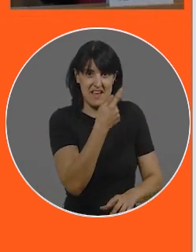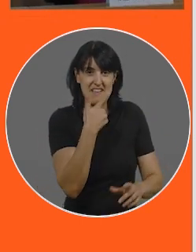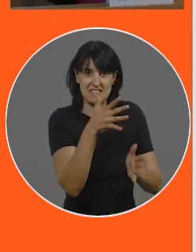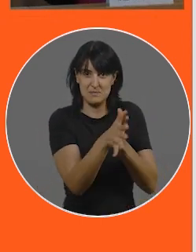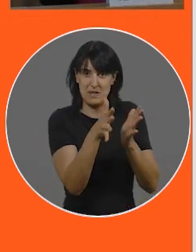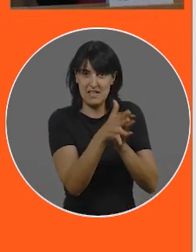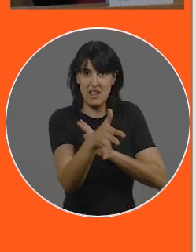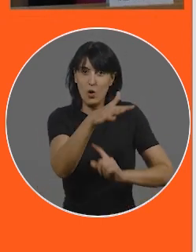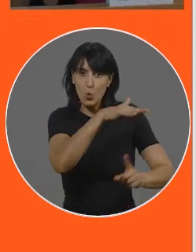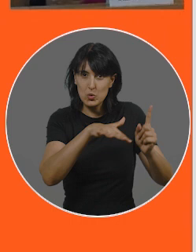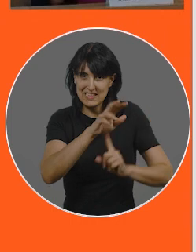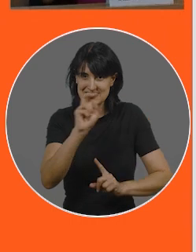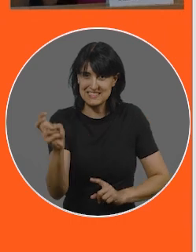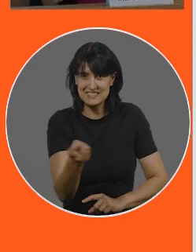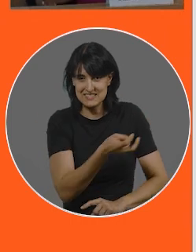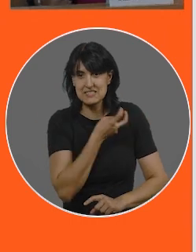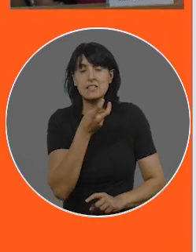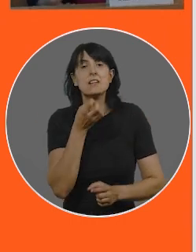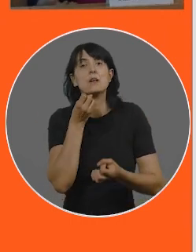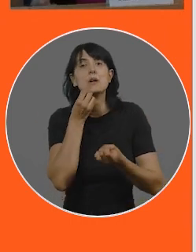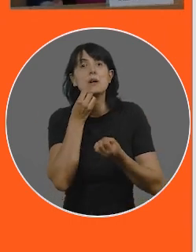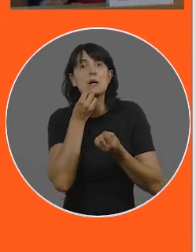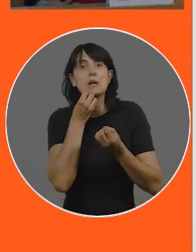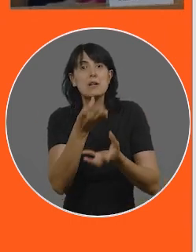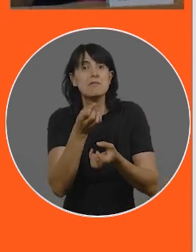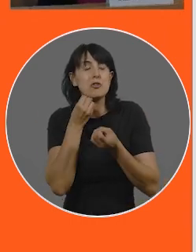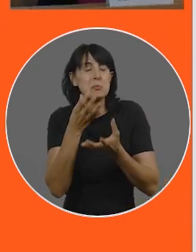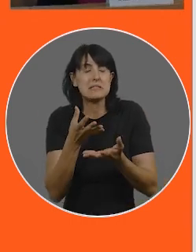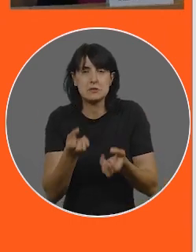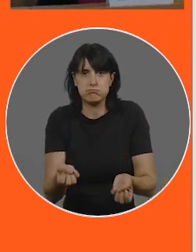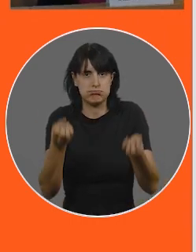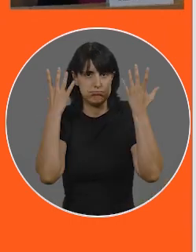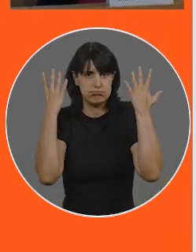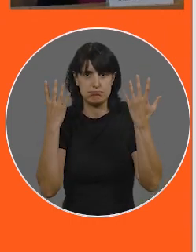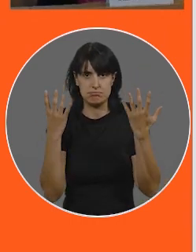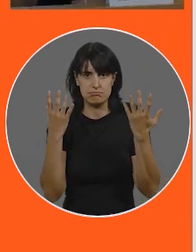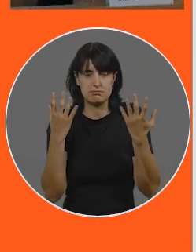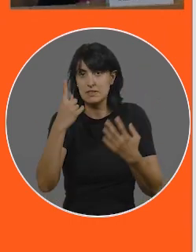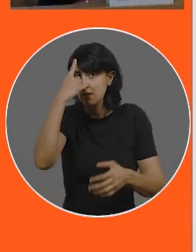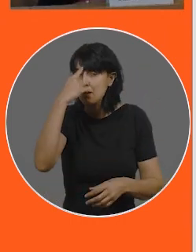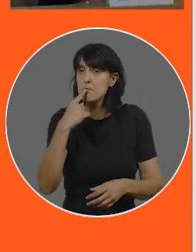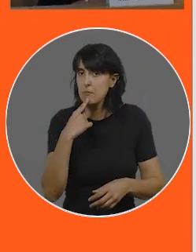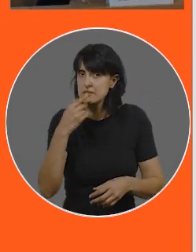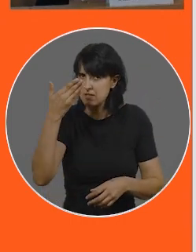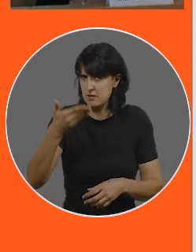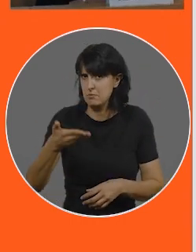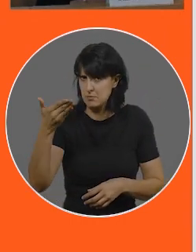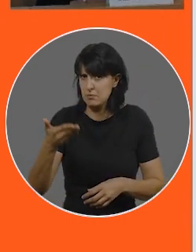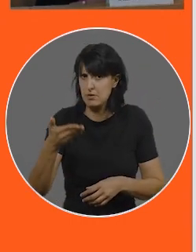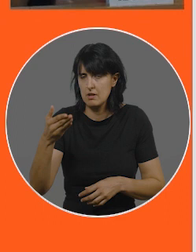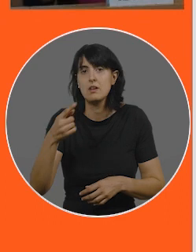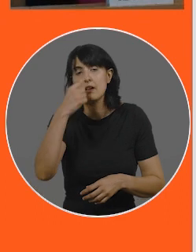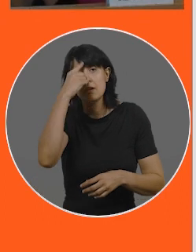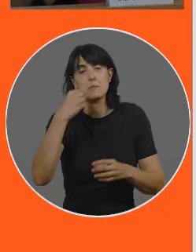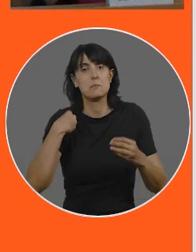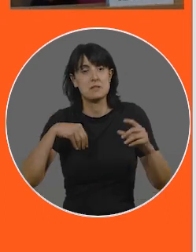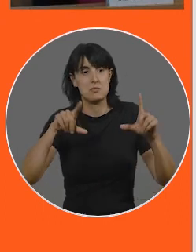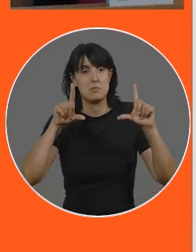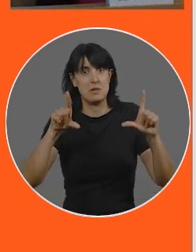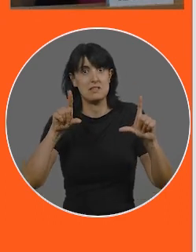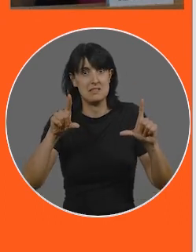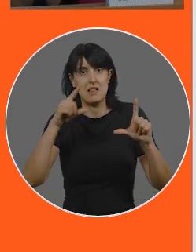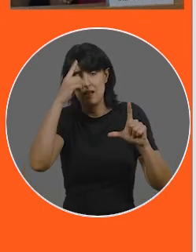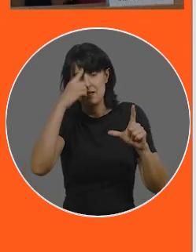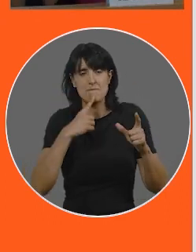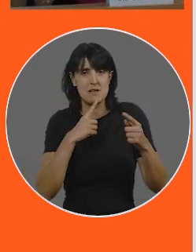no? del punter, tot això, doncs, bueno, aquesta informació li passa completament desapercebuda. Per tant, les imatges són molt importants. Aquí a la pantalla hi